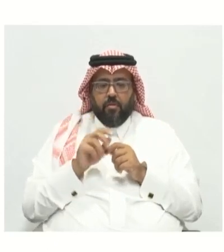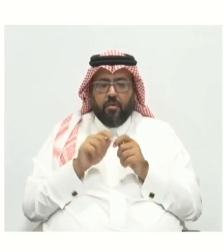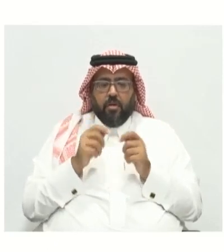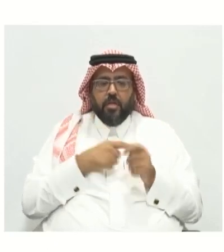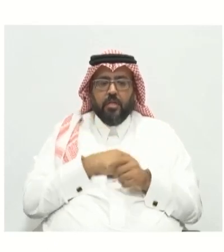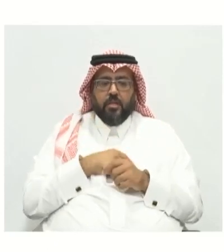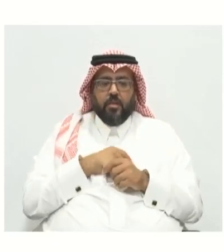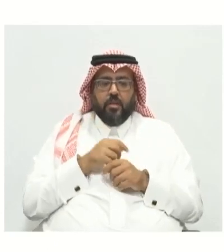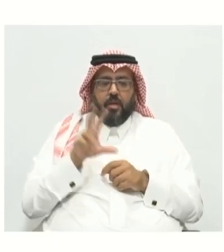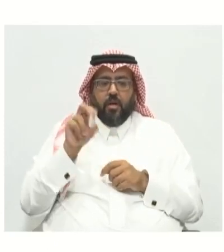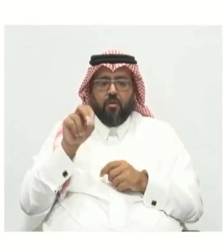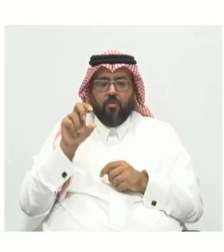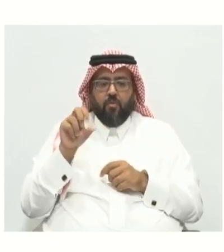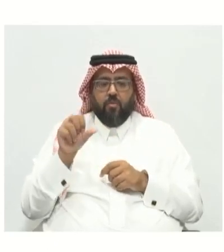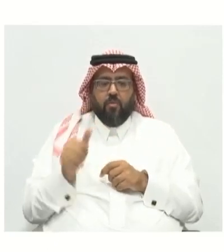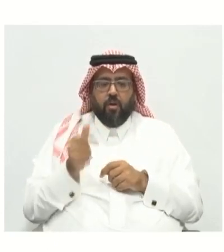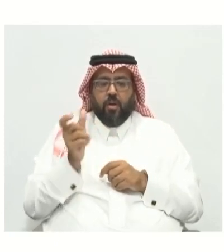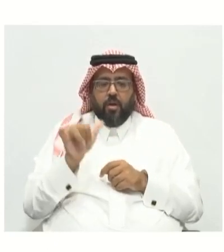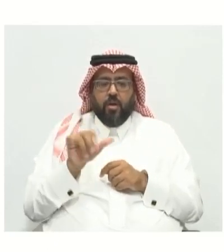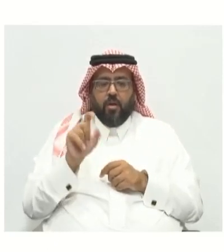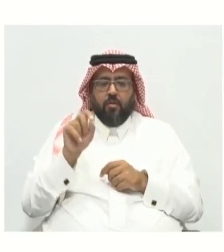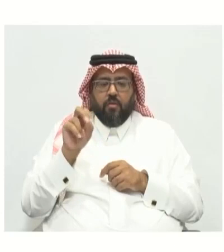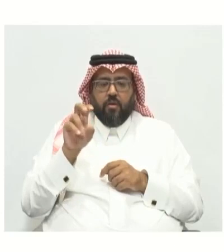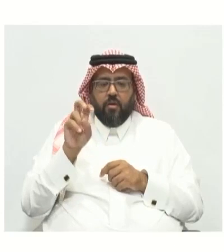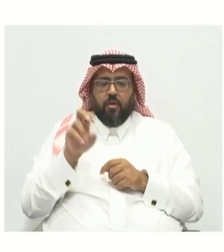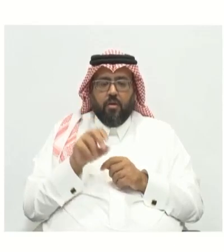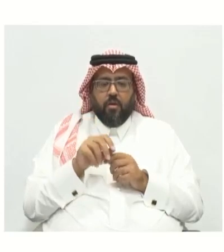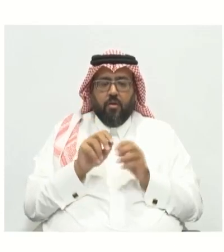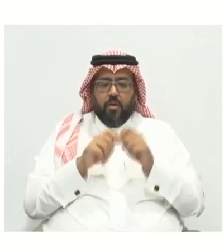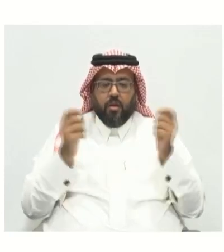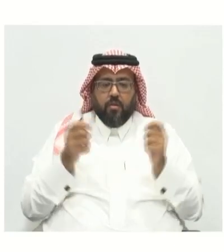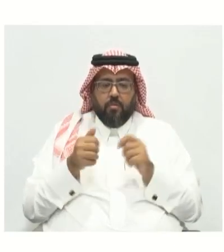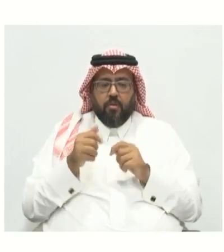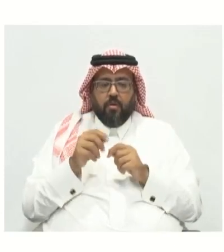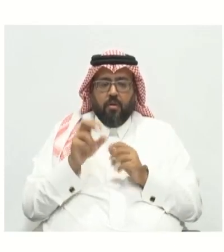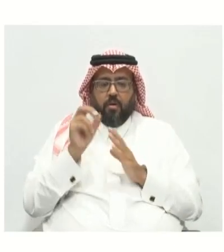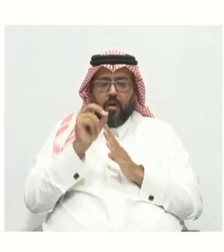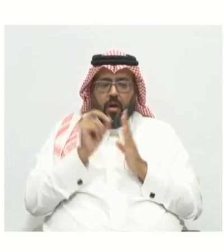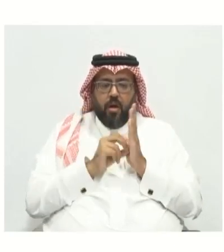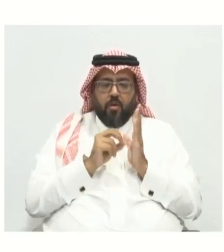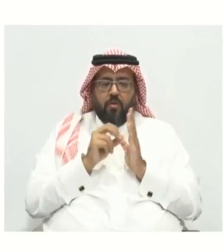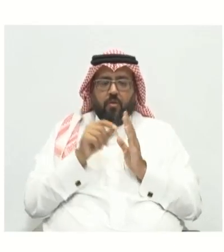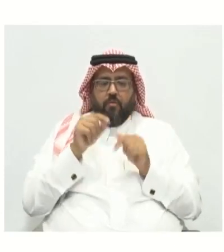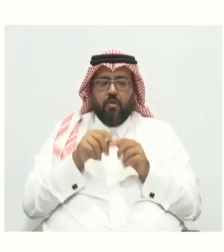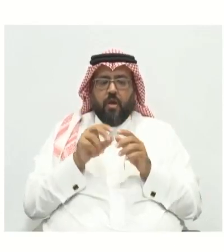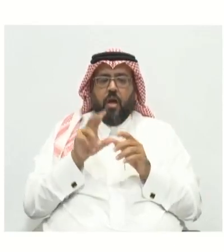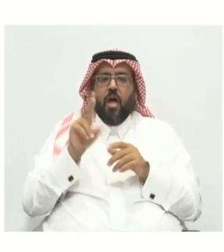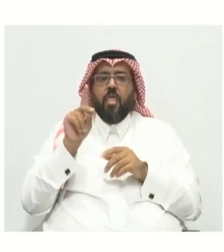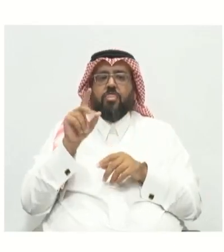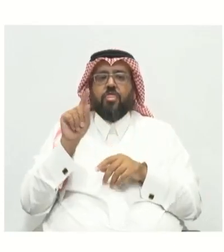سماه القوانين الفقهيه والف ابن سينا كتابا في الطب سماه القانون في